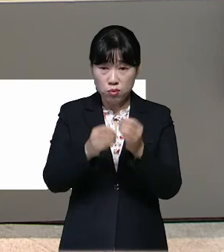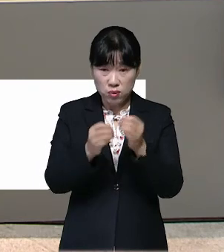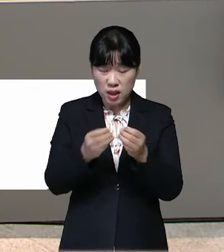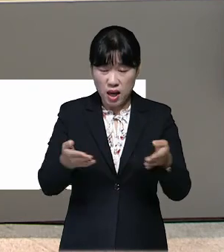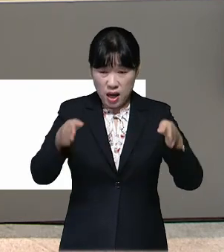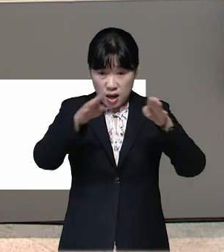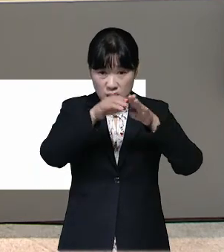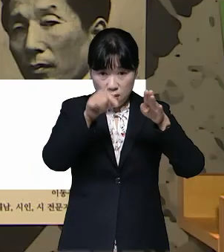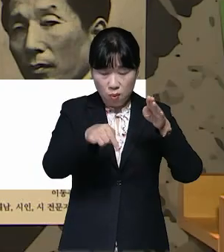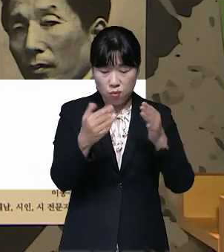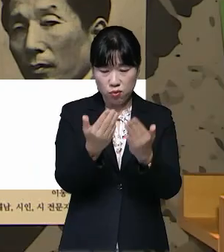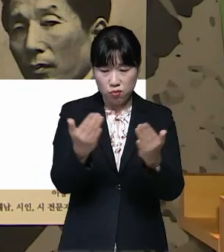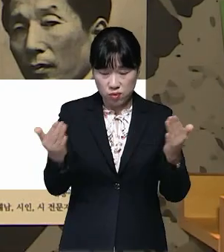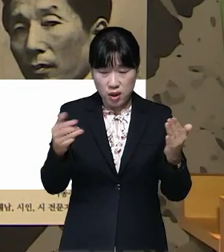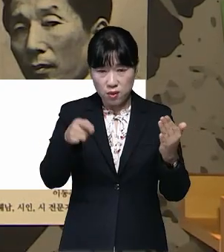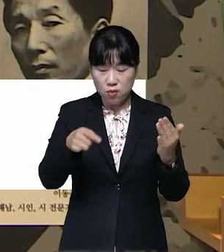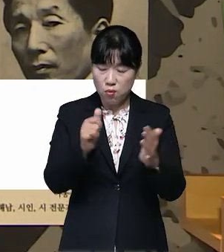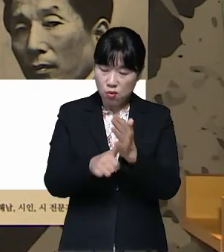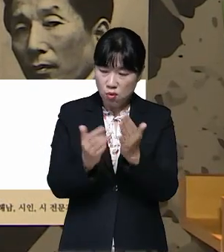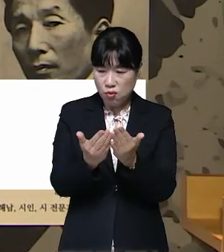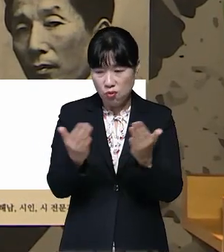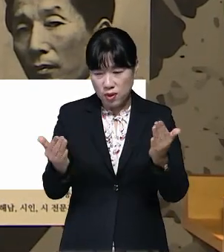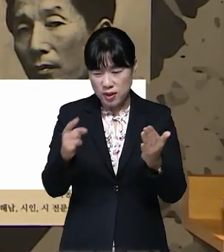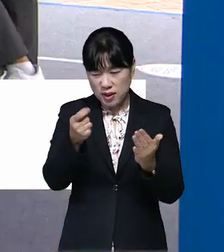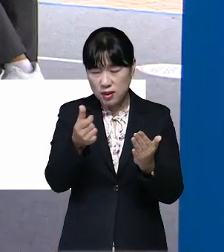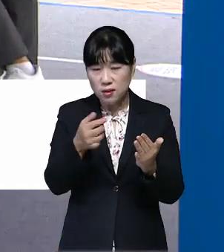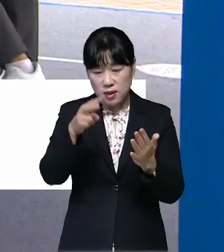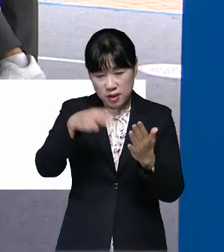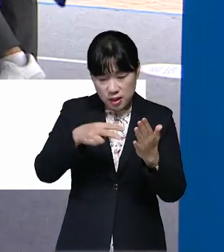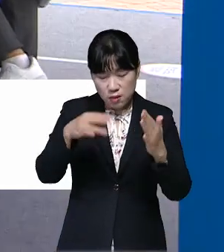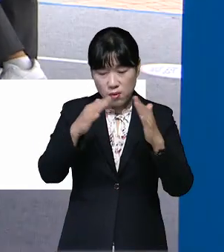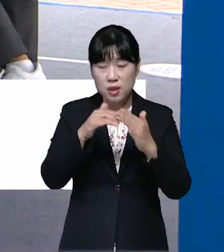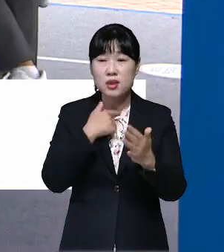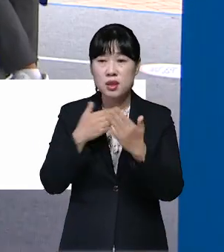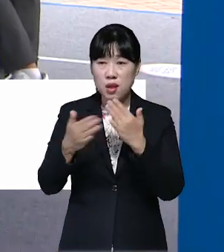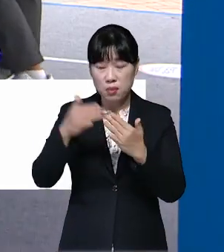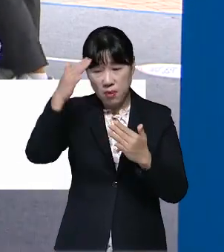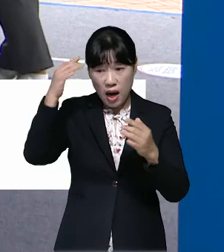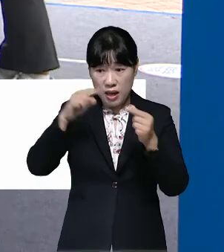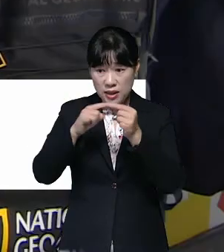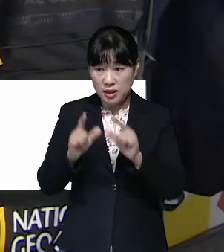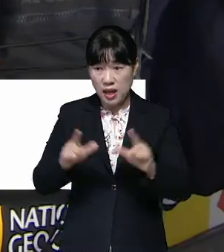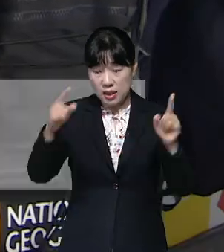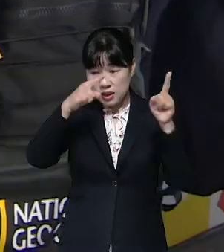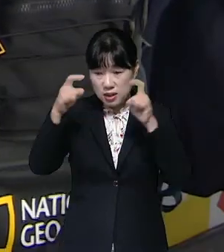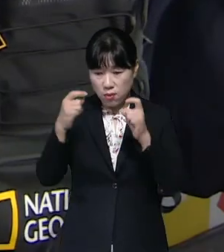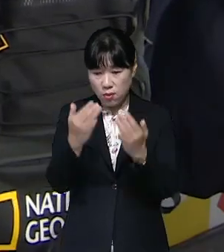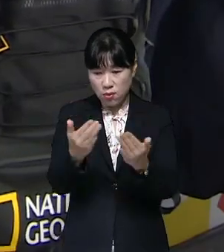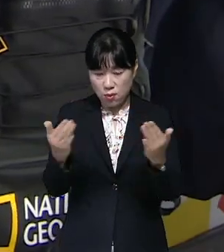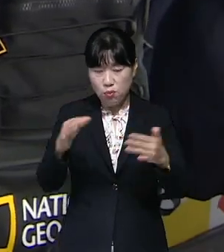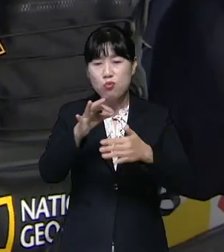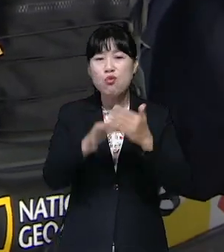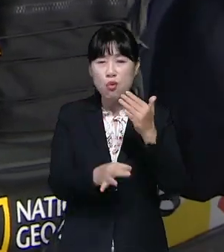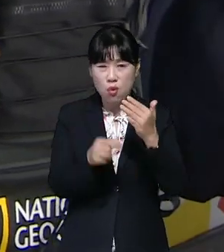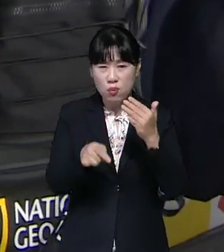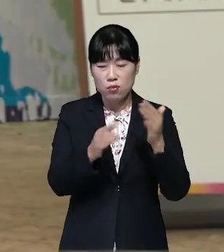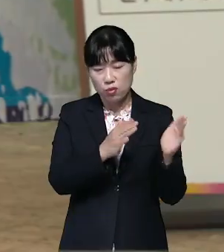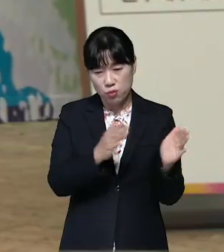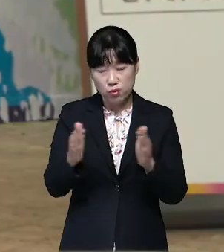문인들의 작품 전시부터 작은 도서관 체험, 한글날을 기념한 콘텐츠관 등 다양한 프로그램이